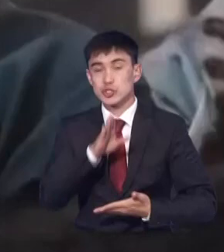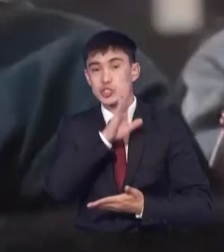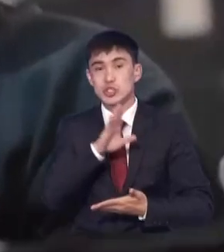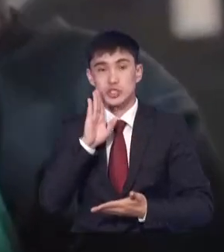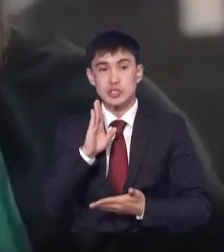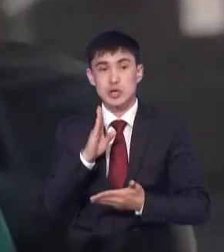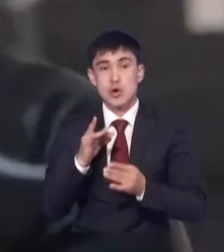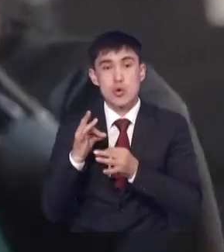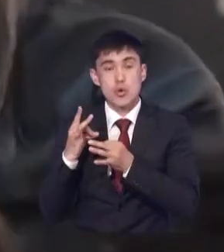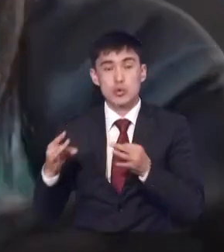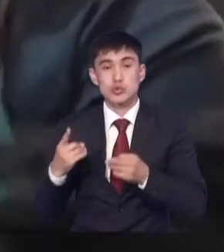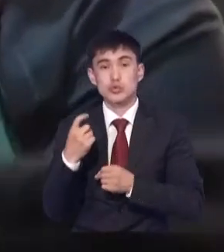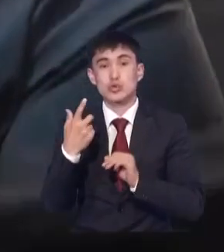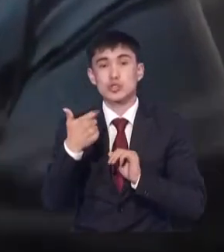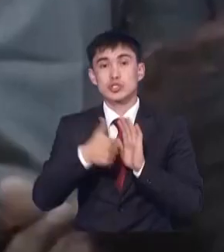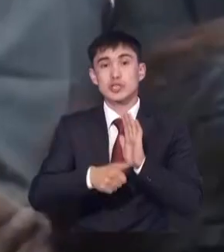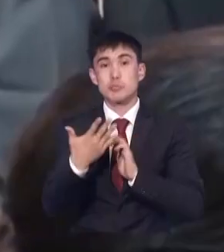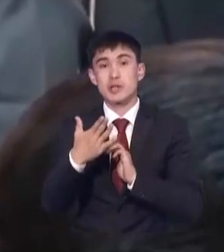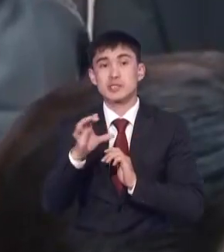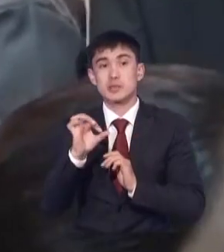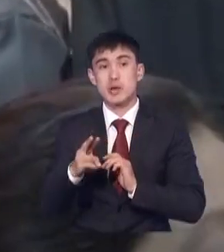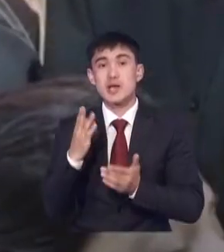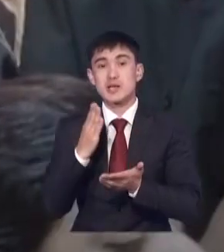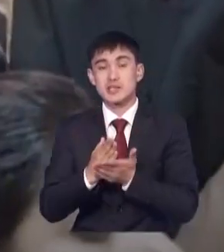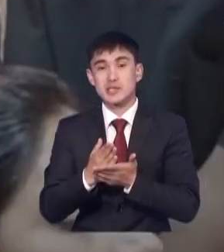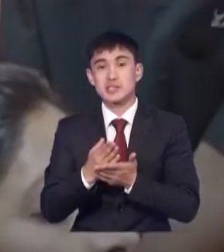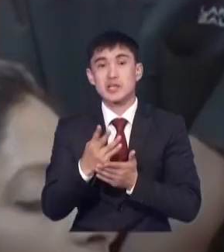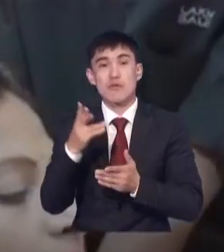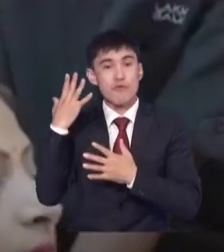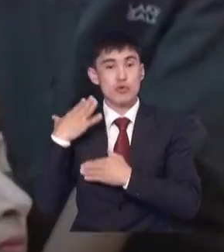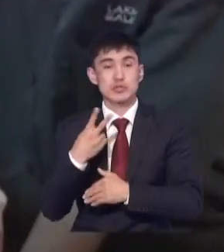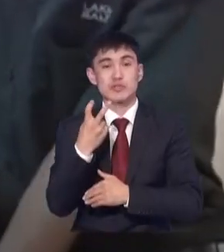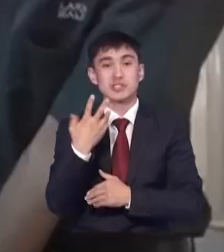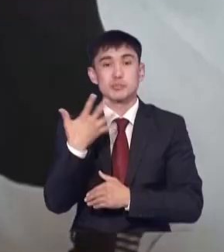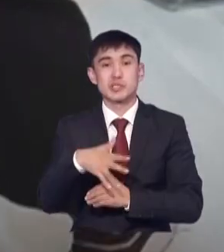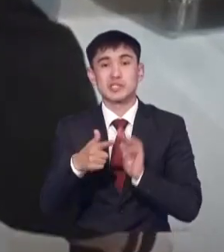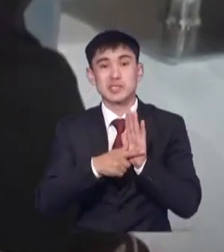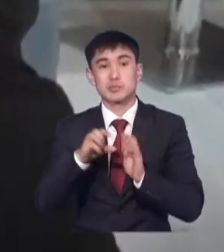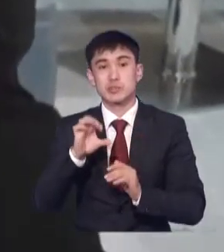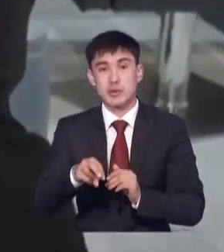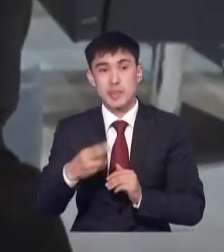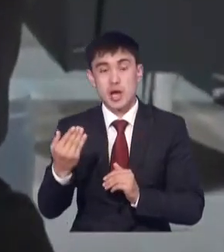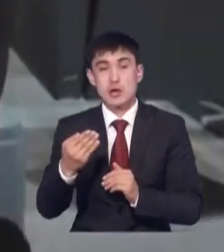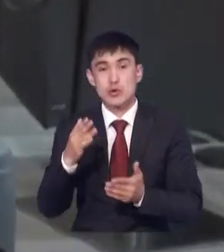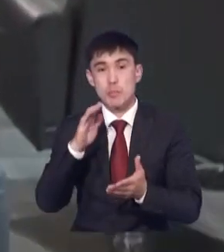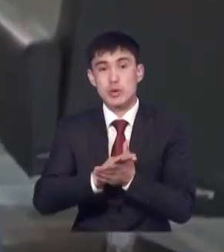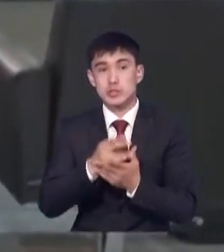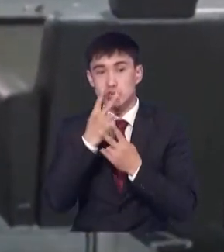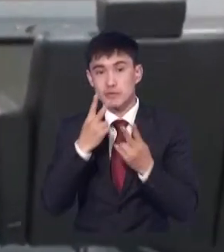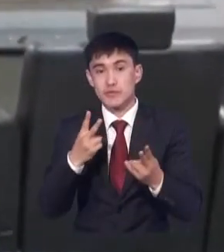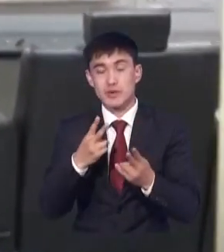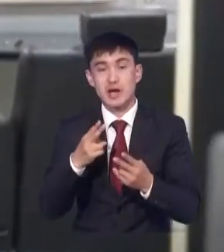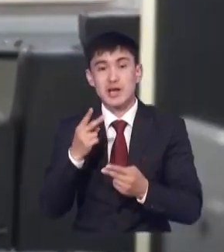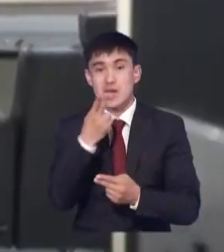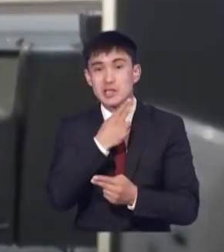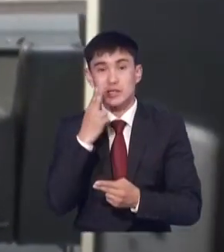при росте 165 сантиметров девушка имеет волосы длиной 257 сантиметров. Алью представили публике в эфире